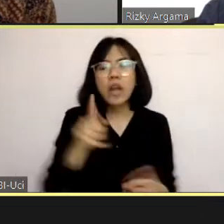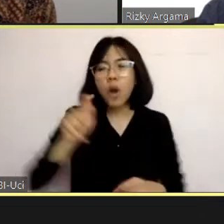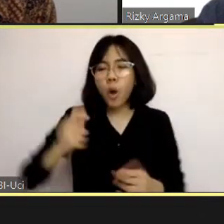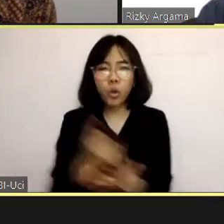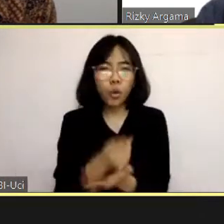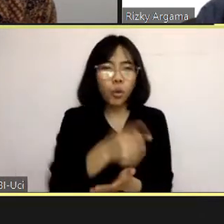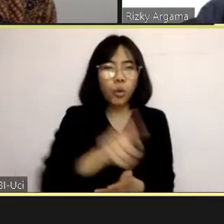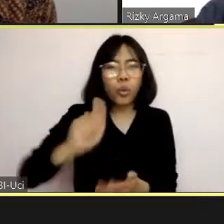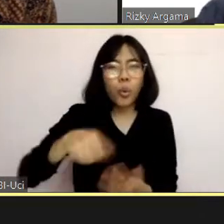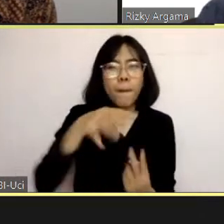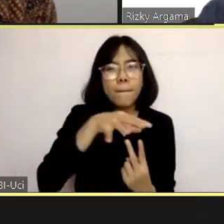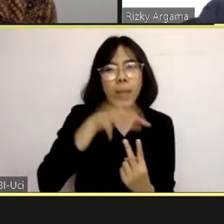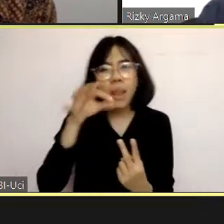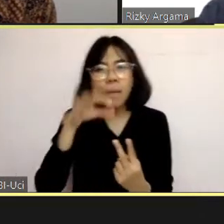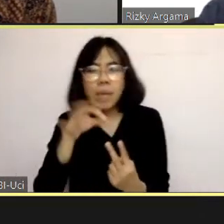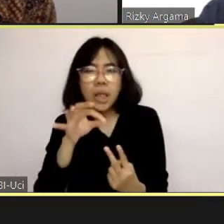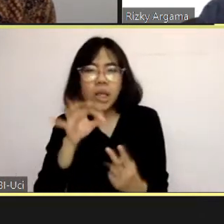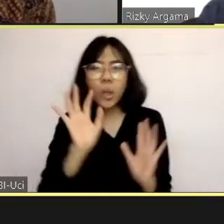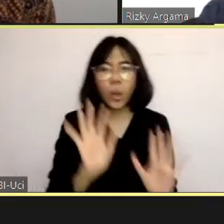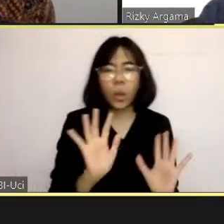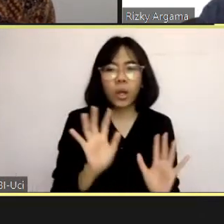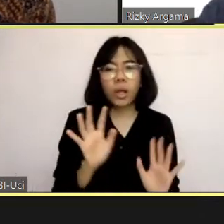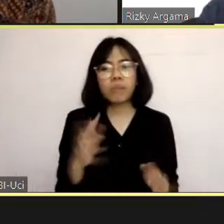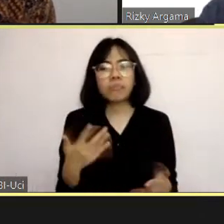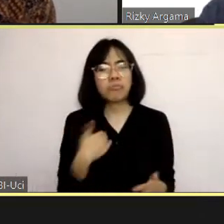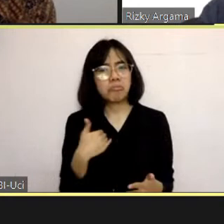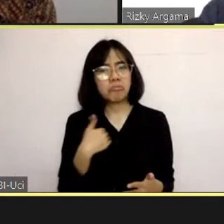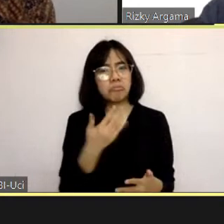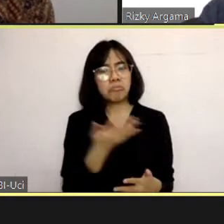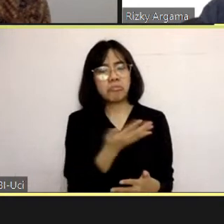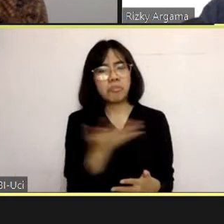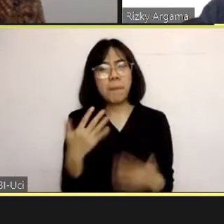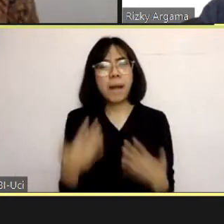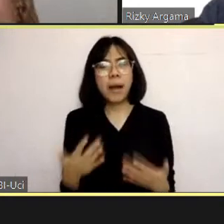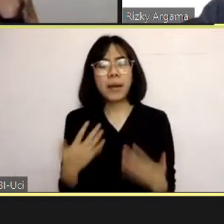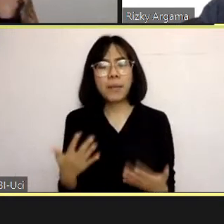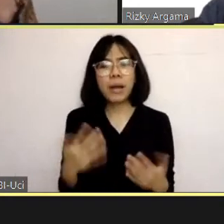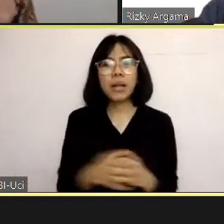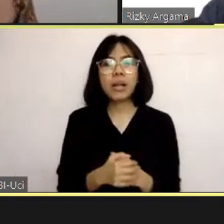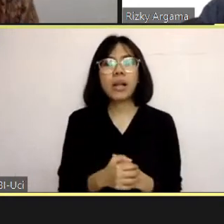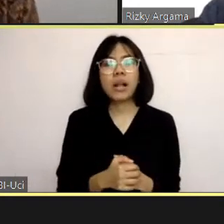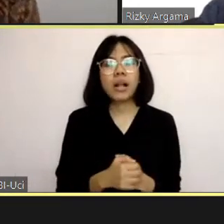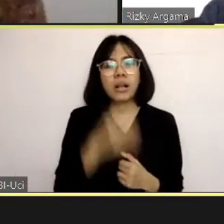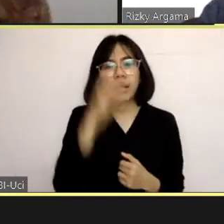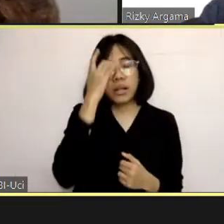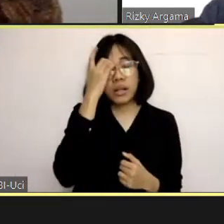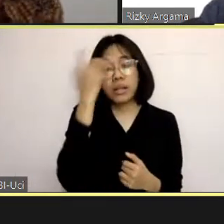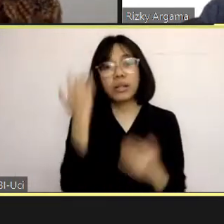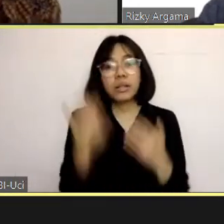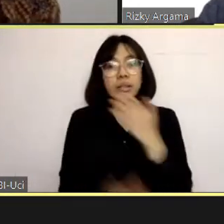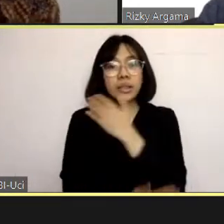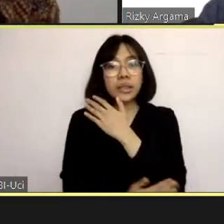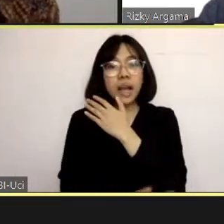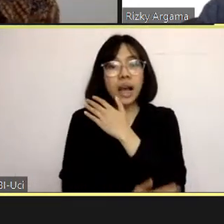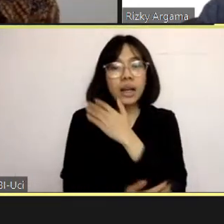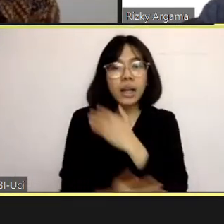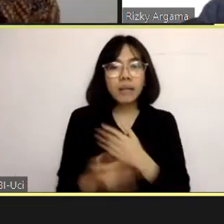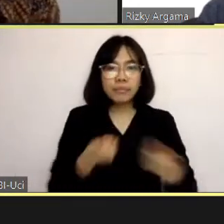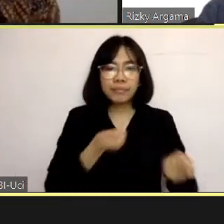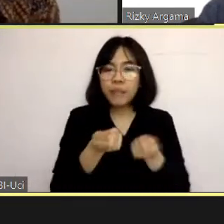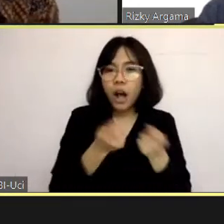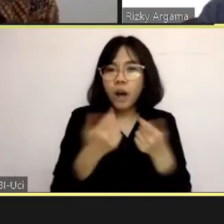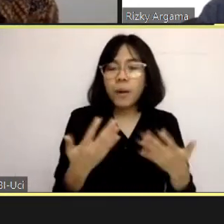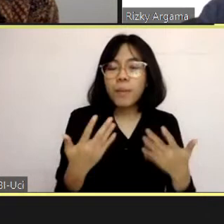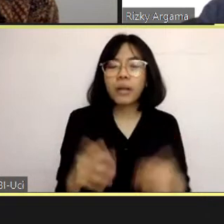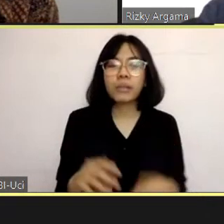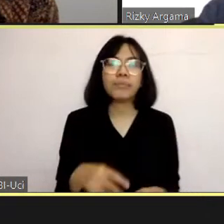Contoh bagaimana tanggapan dengan fenomena influencer yang melekat dengan pemerintah dan lembaga-lembaga penegak hukum. Juga organisasi